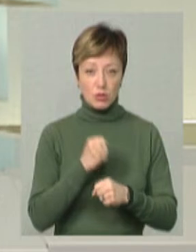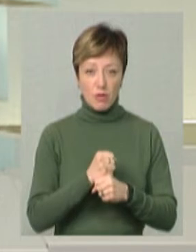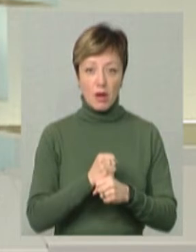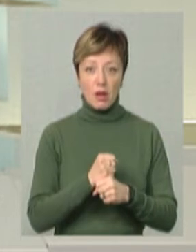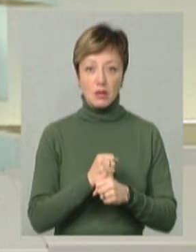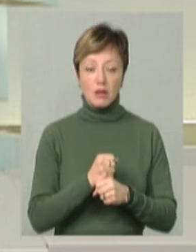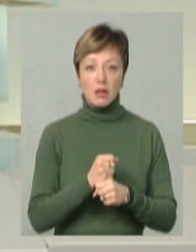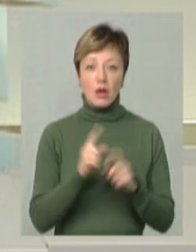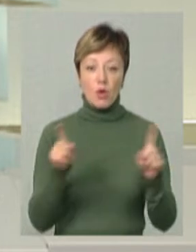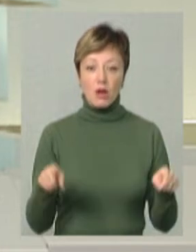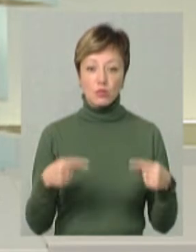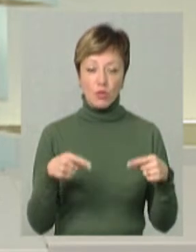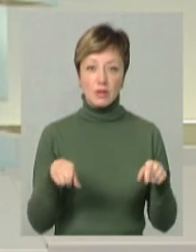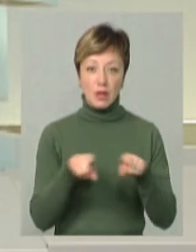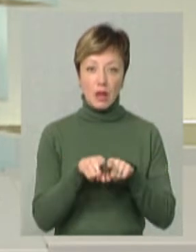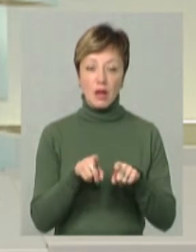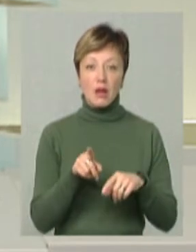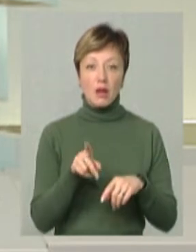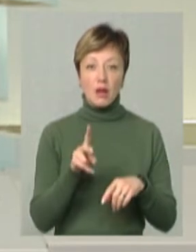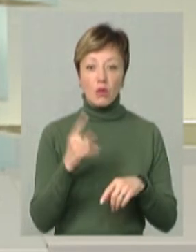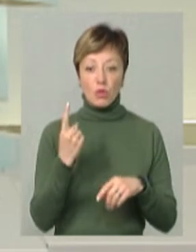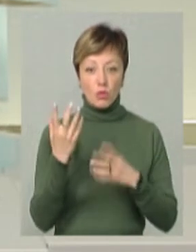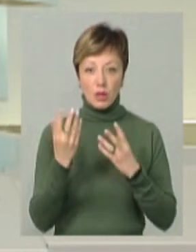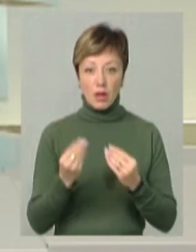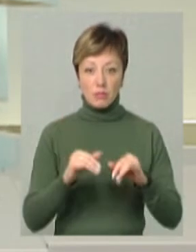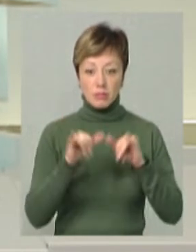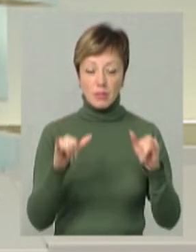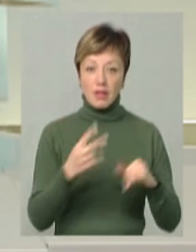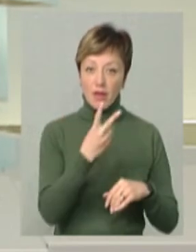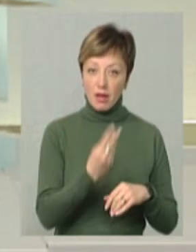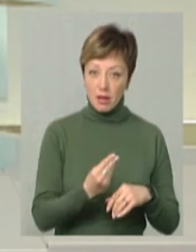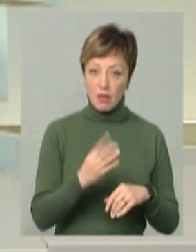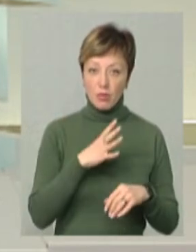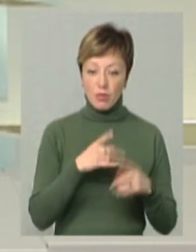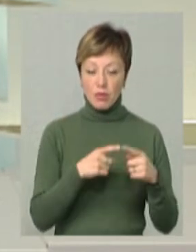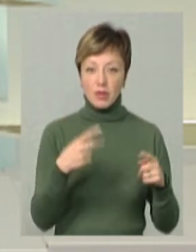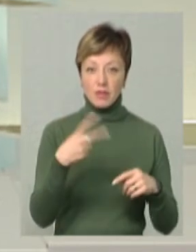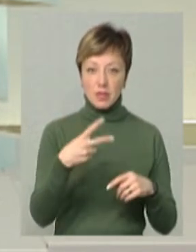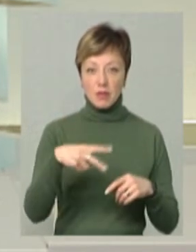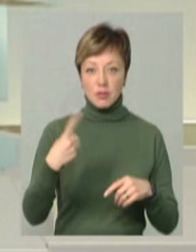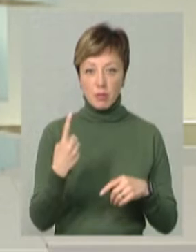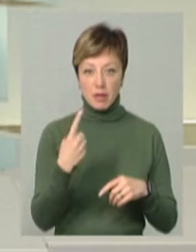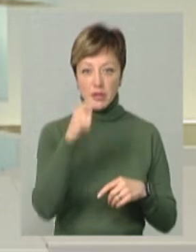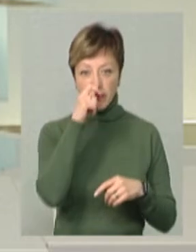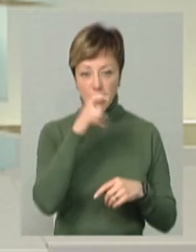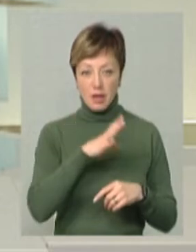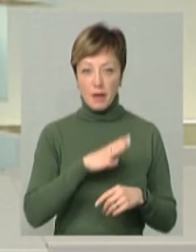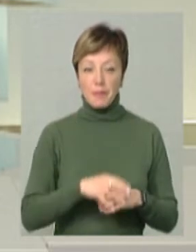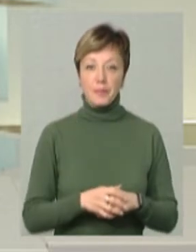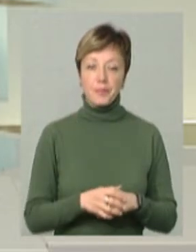працювати нам і організовувати. Він з одного дня переріс у два дня, це було протягом 20-21